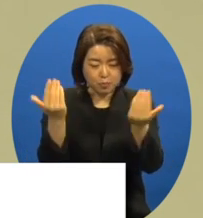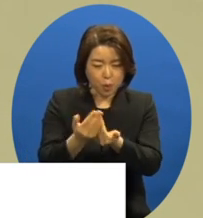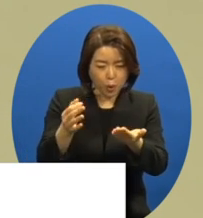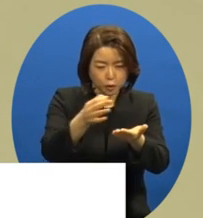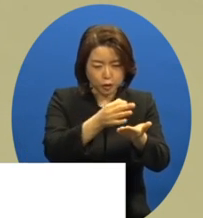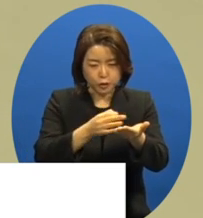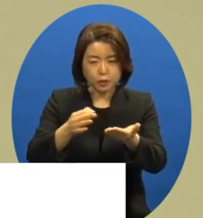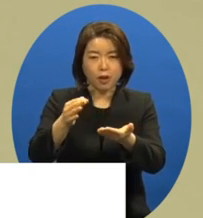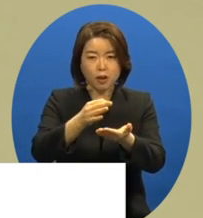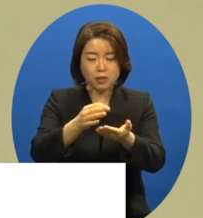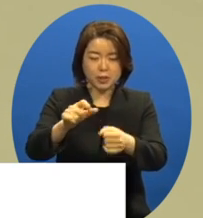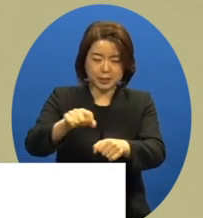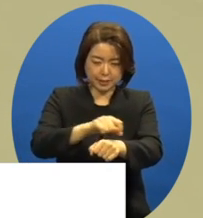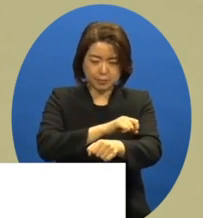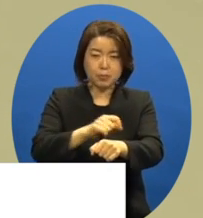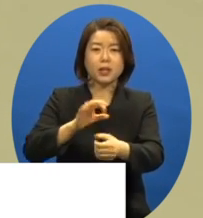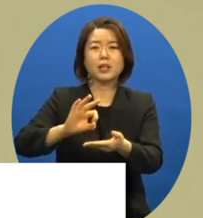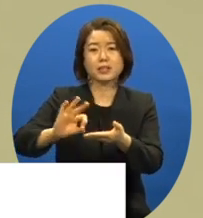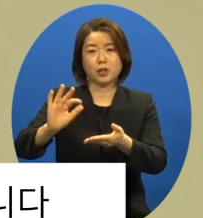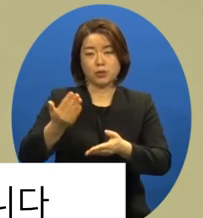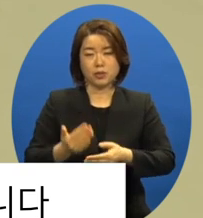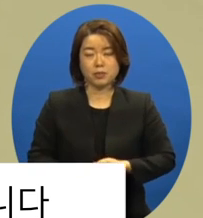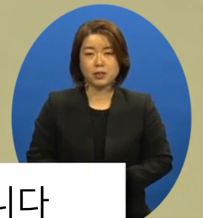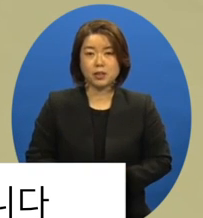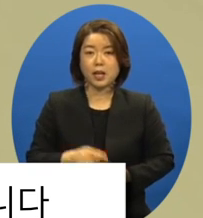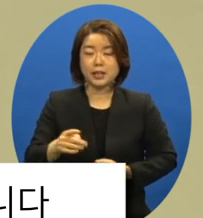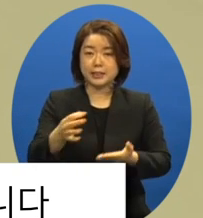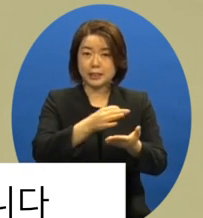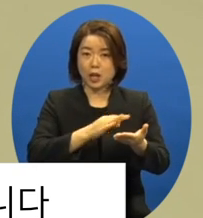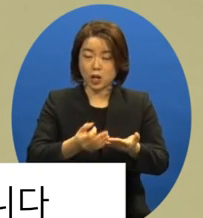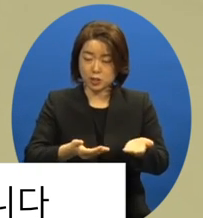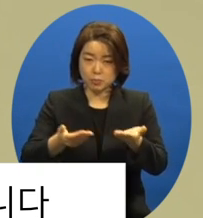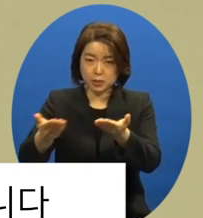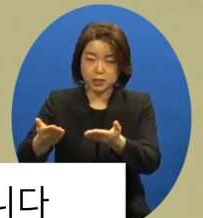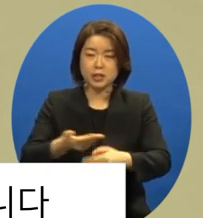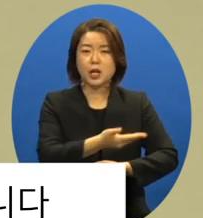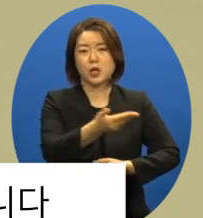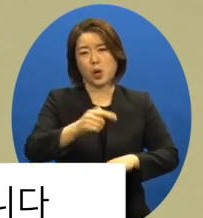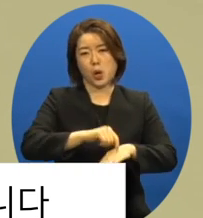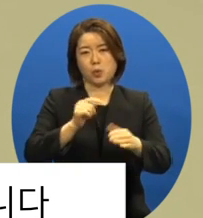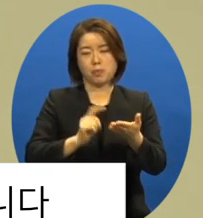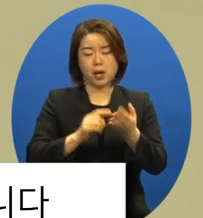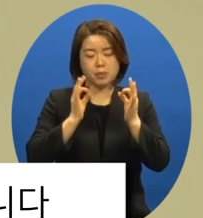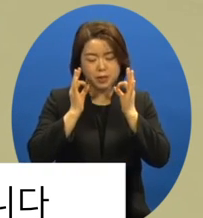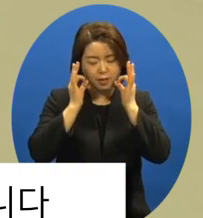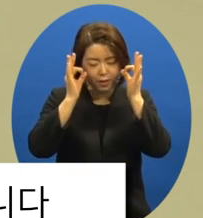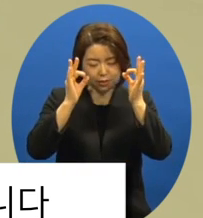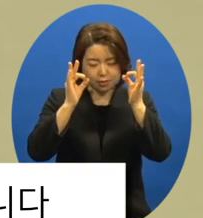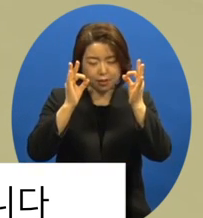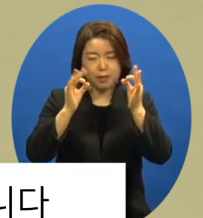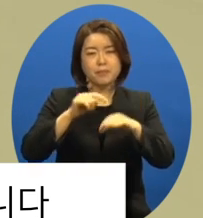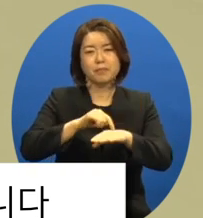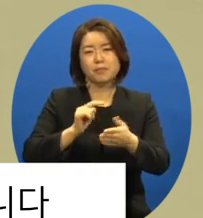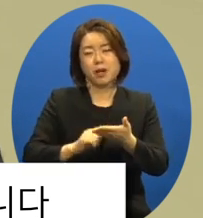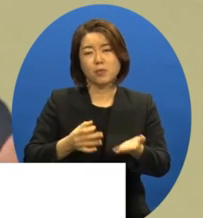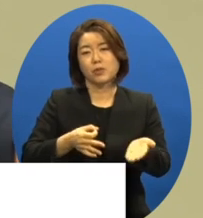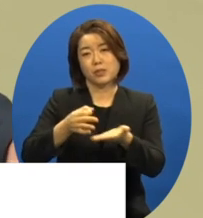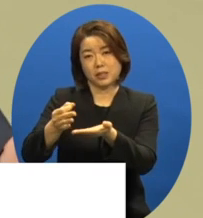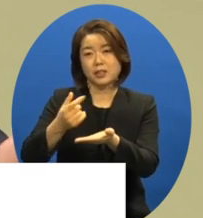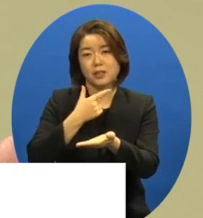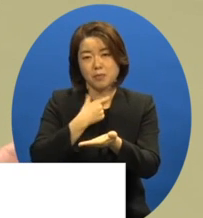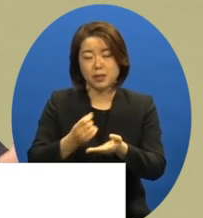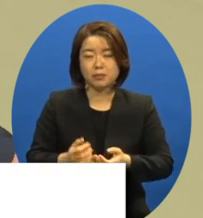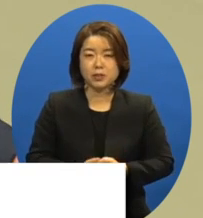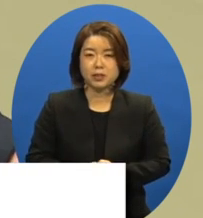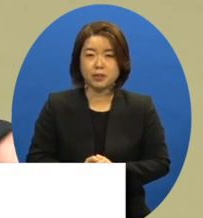특별한 헌금이 됩니다. 그 헌금을 드리는 여러분의 마음이 간절해지기를 바랍니다.